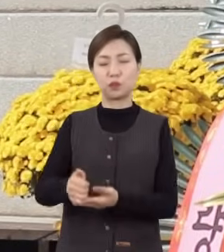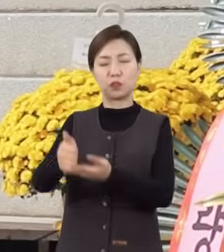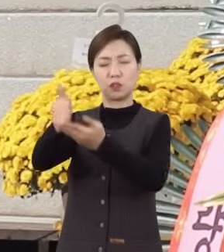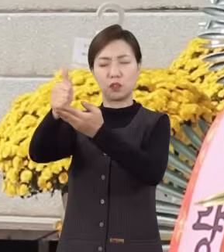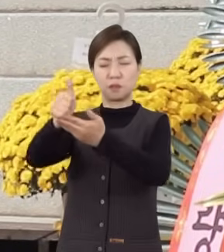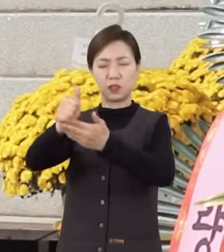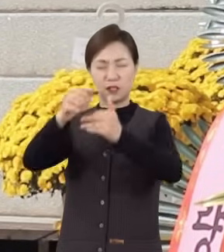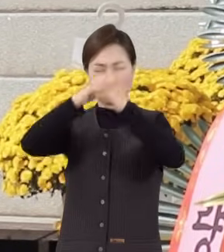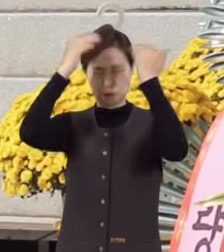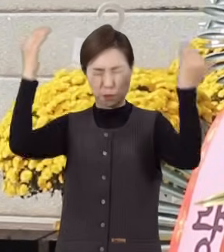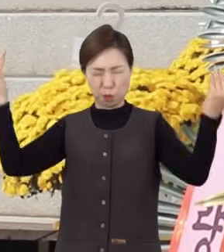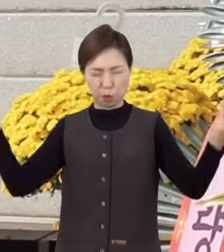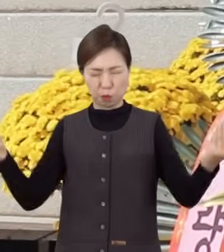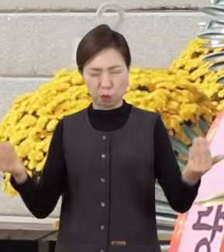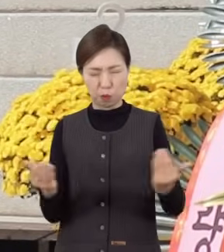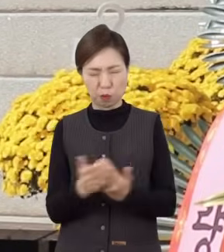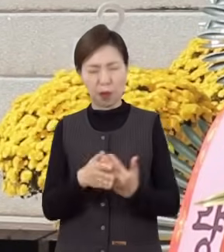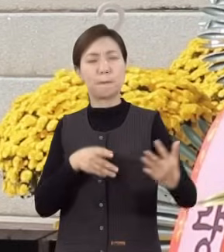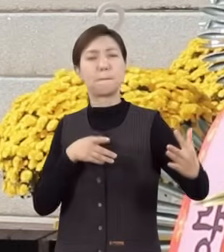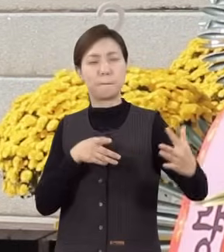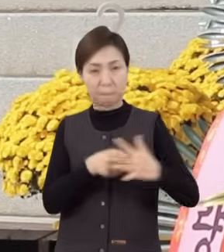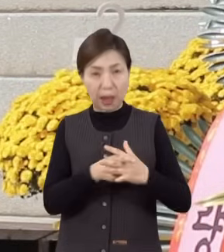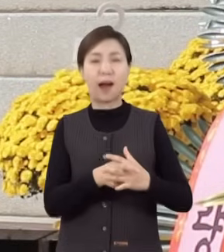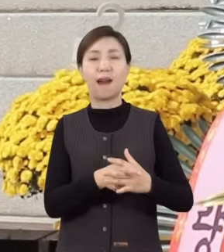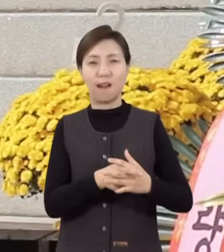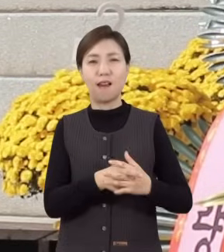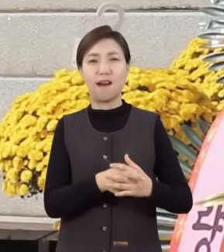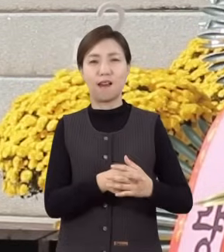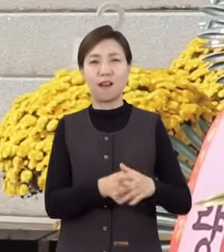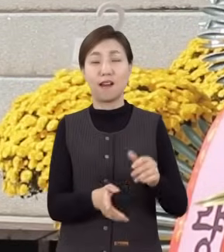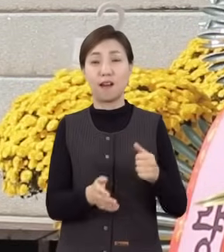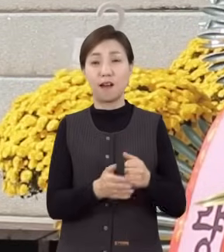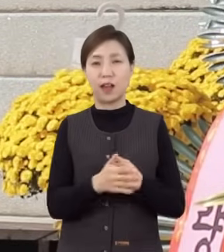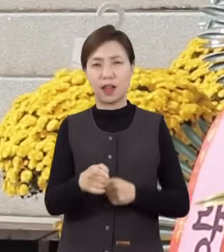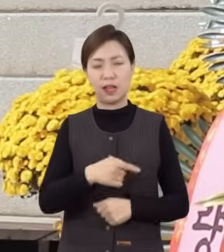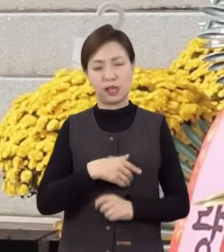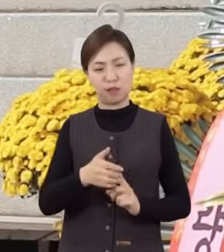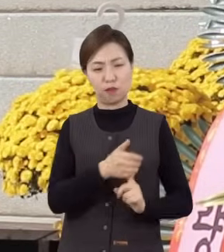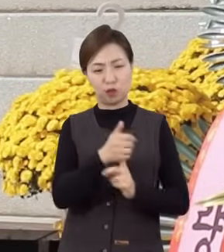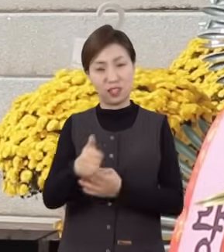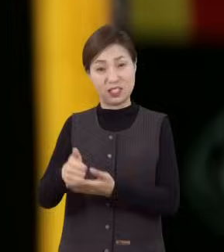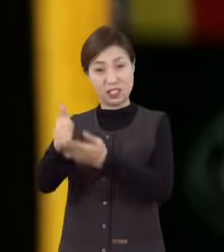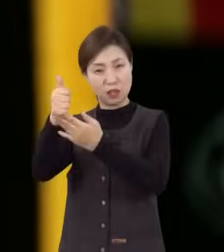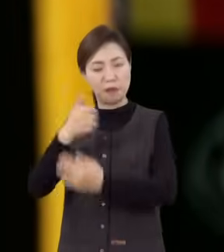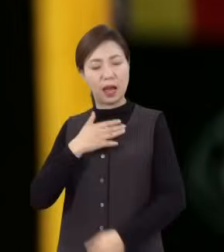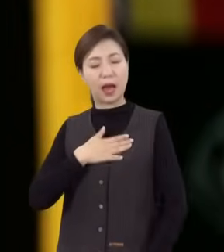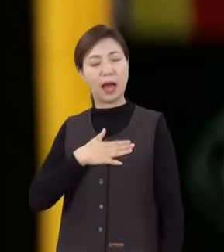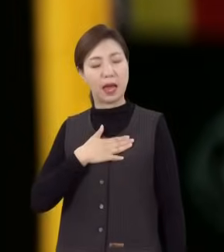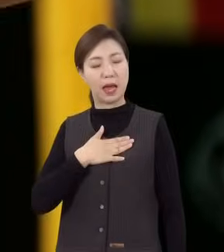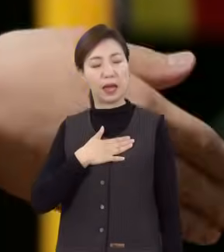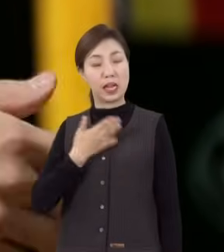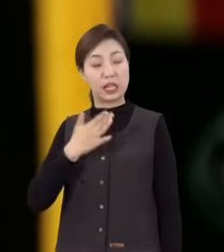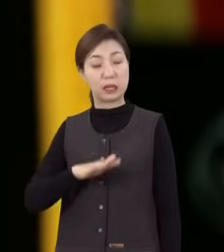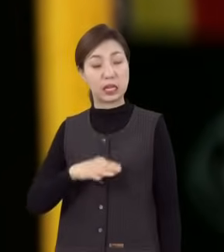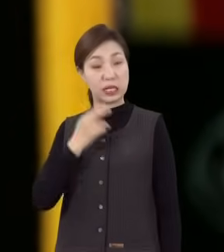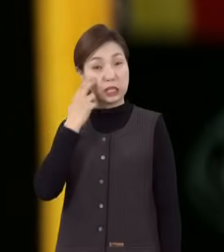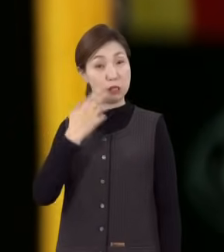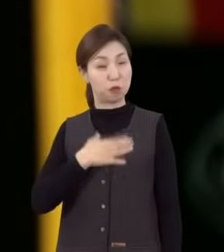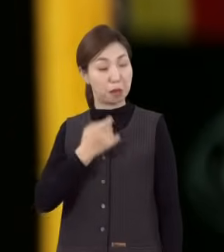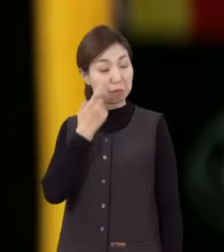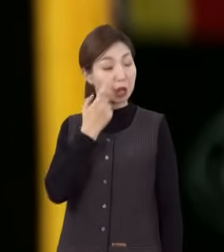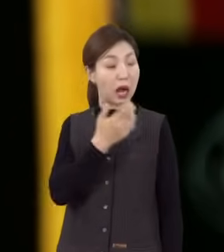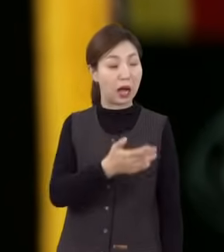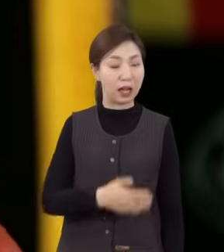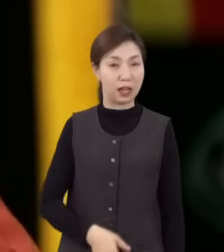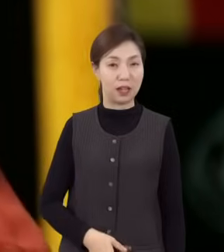부처님께서는 모든 걸 다 아시고 모든 걸 다 꿰뚫어 보시는 분이에요. 하지만 알면서도 일부러